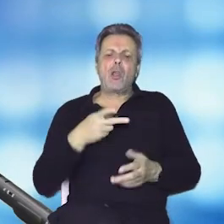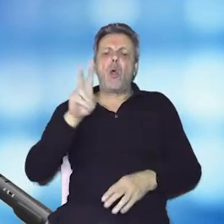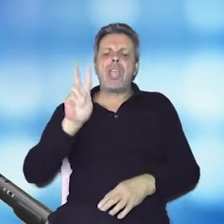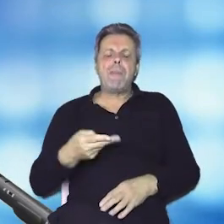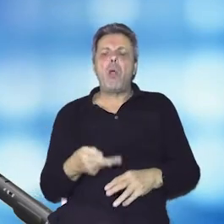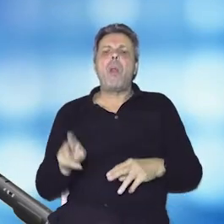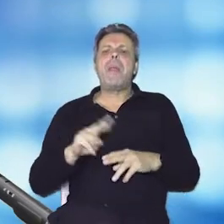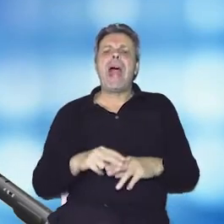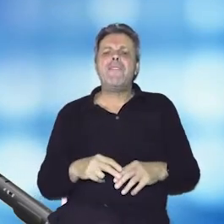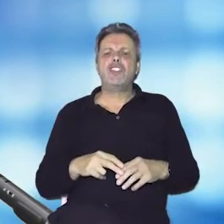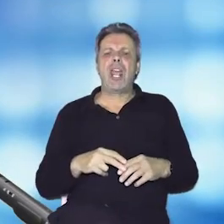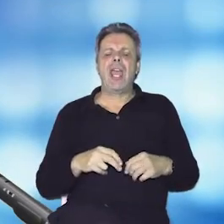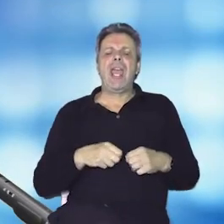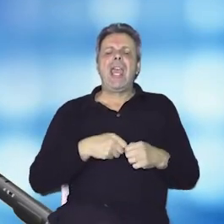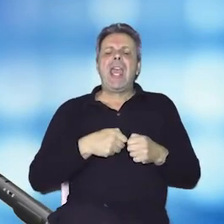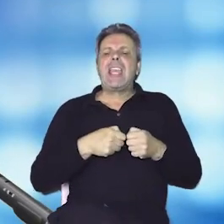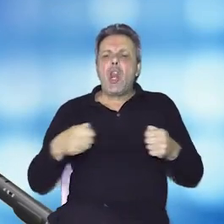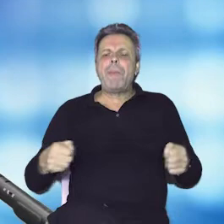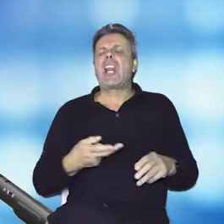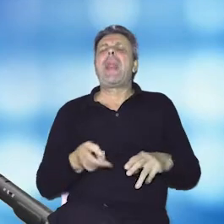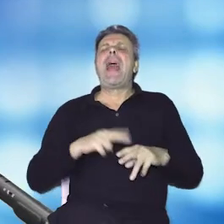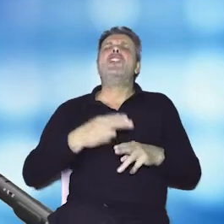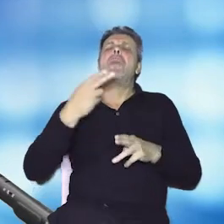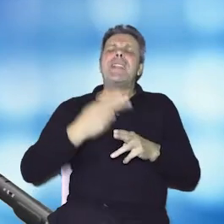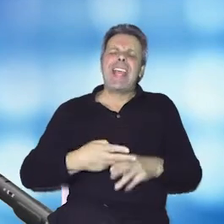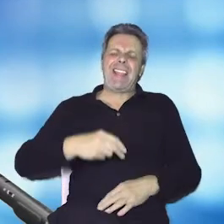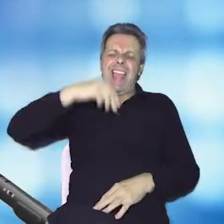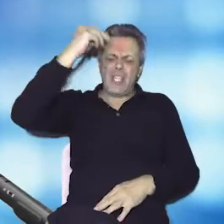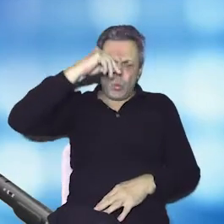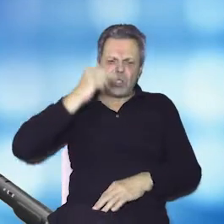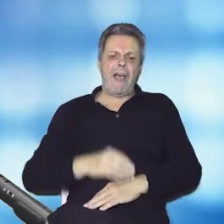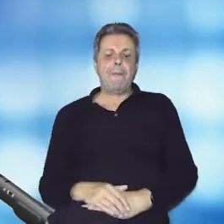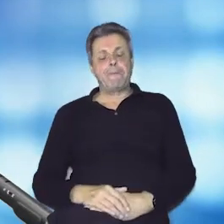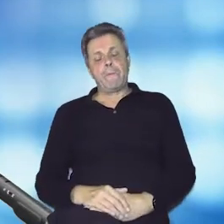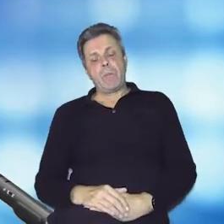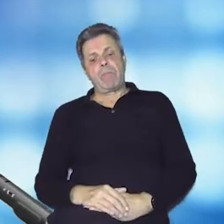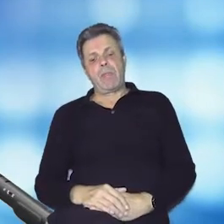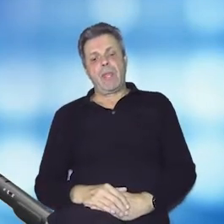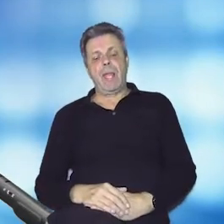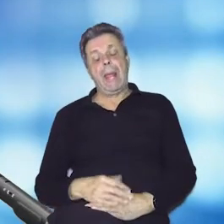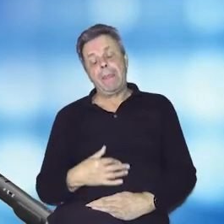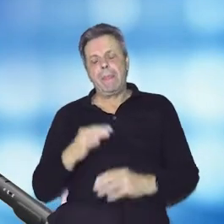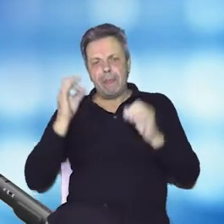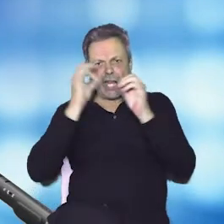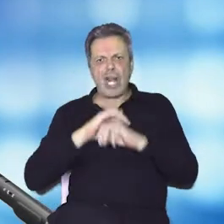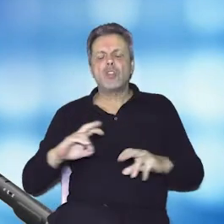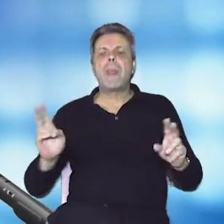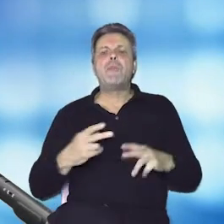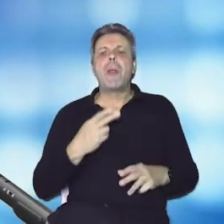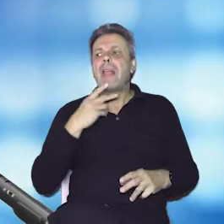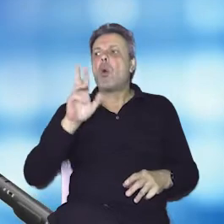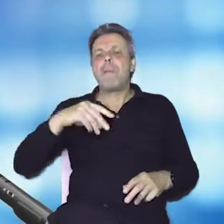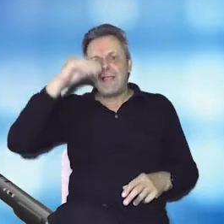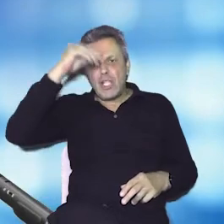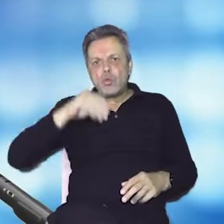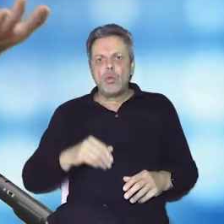imaju najviše kilometara, najviše pacijenata, najviše iskustva. Jer, čujte, nažalost, ne može netko imati